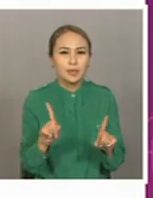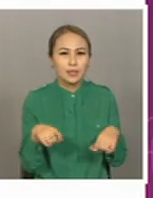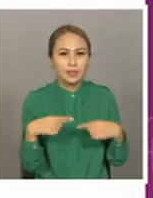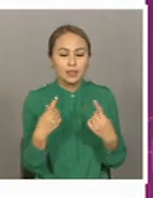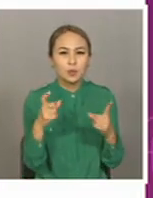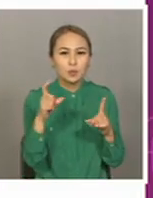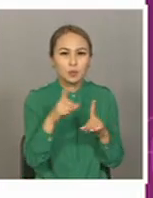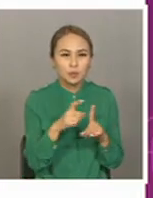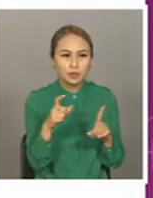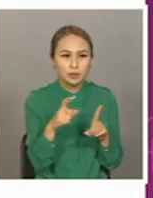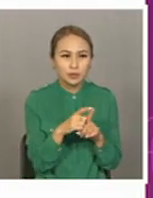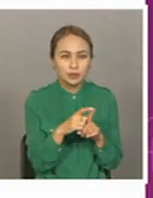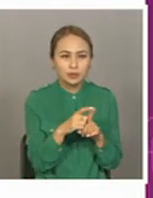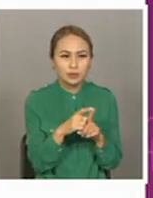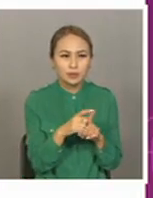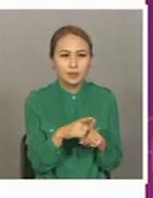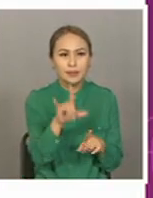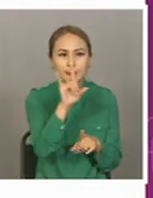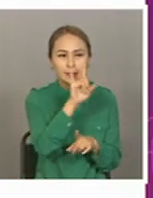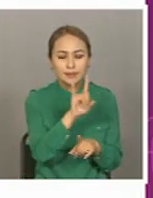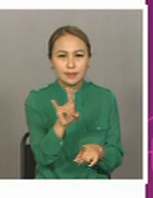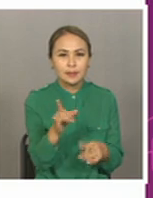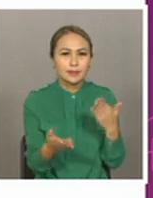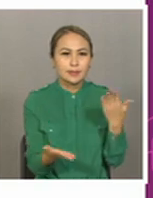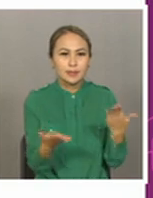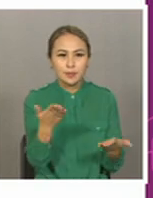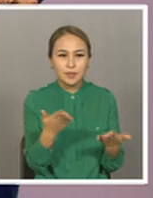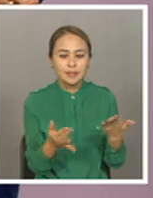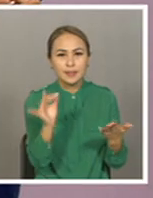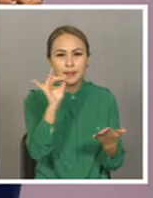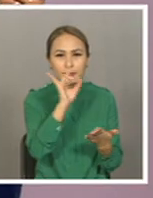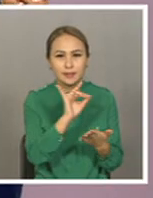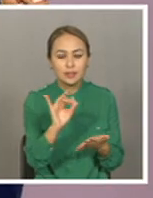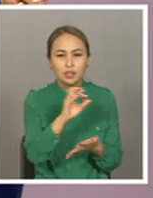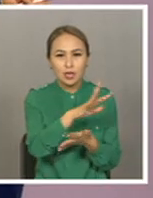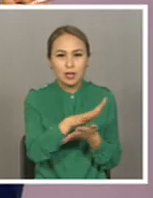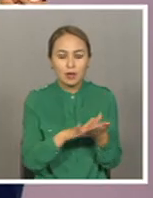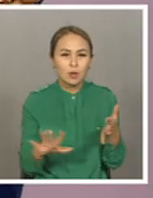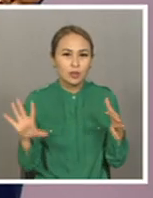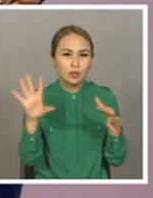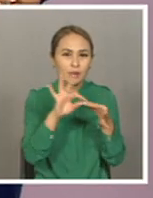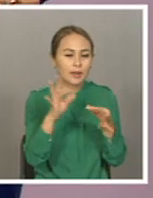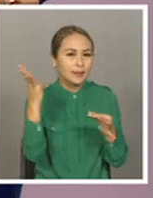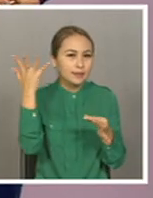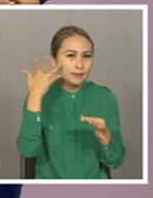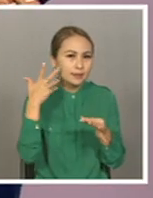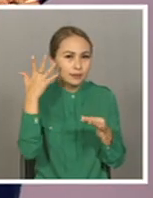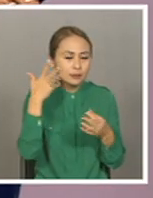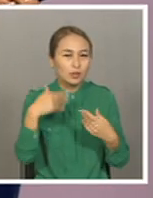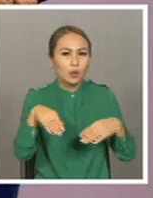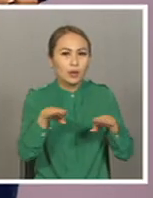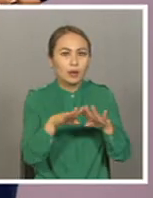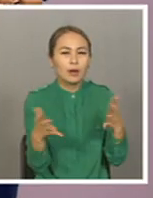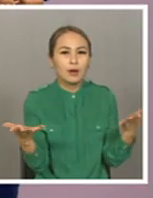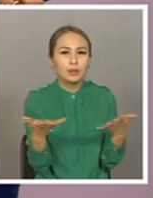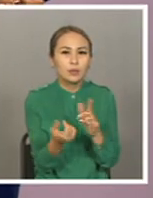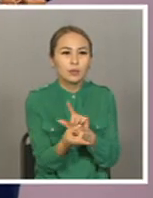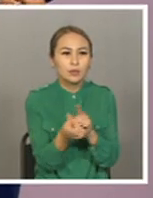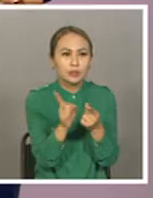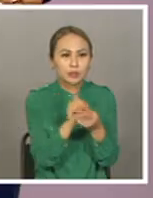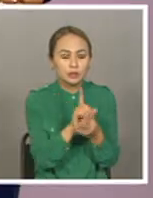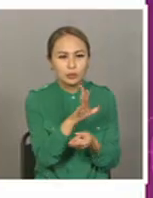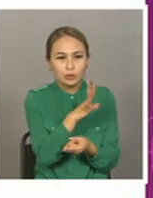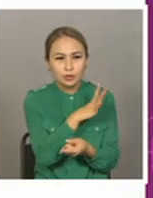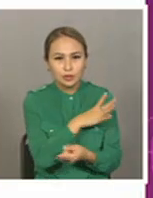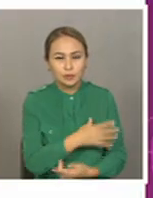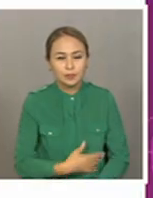сөздерге а немесе э жалғаулары жалғанған кезде қандай өзгерістерге ұшырайды?